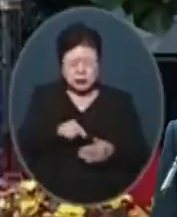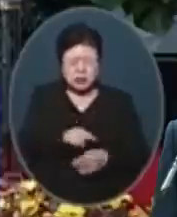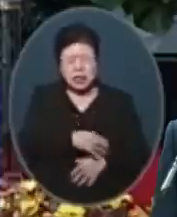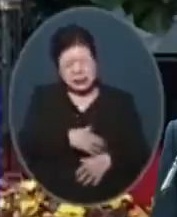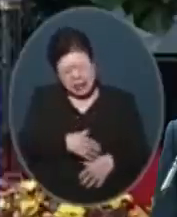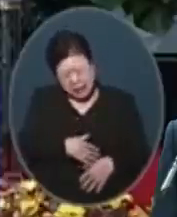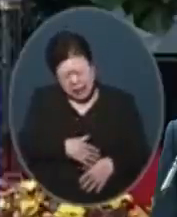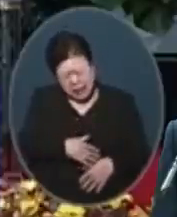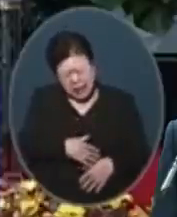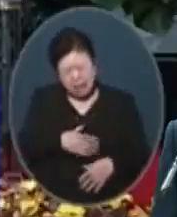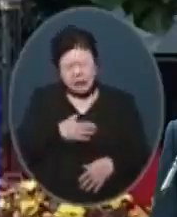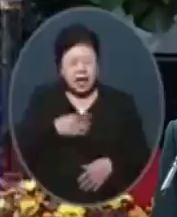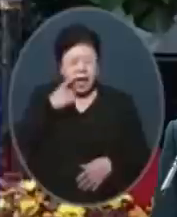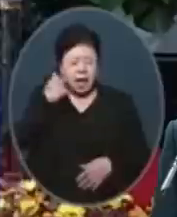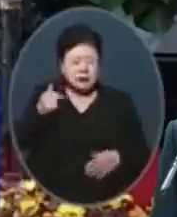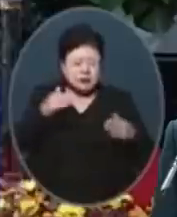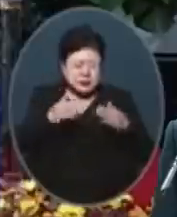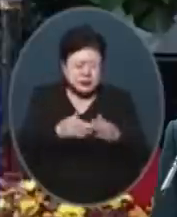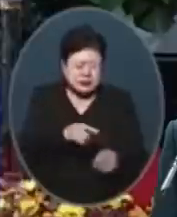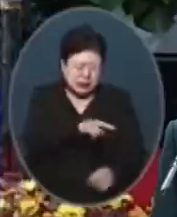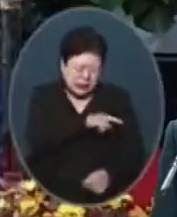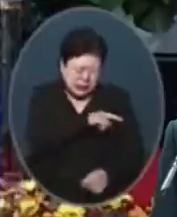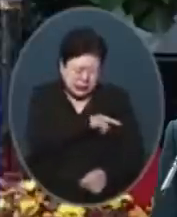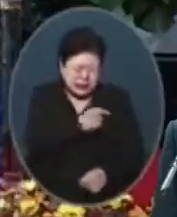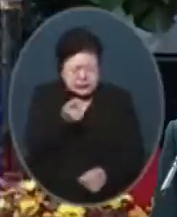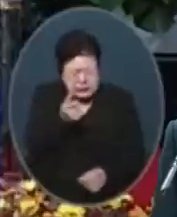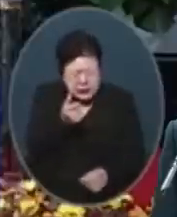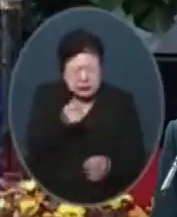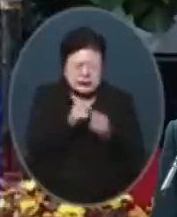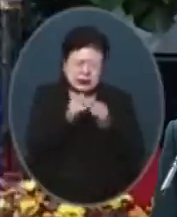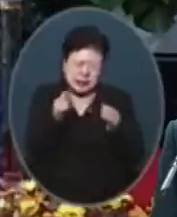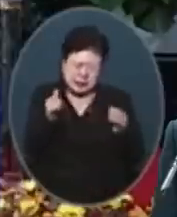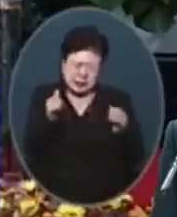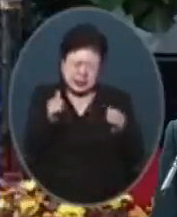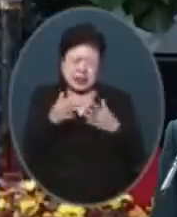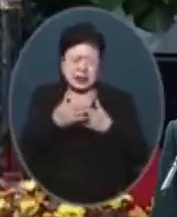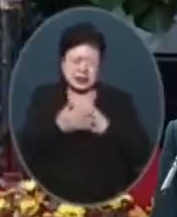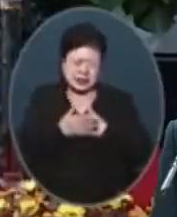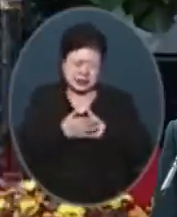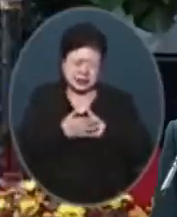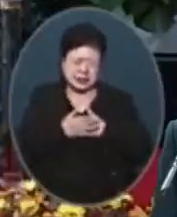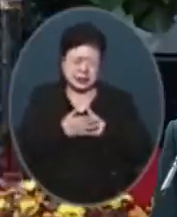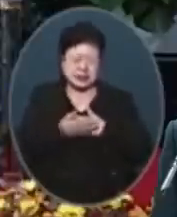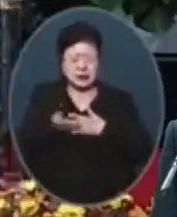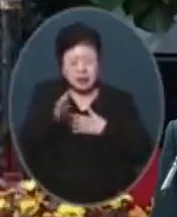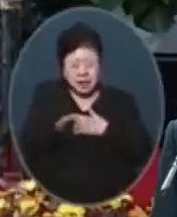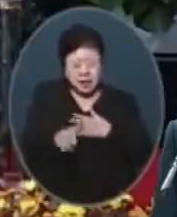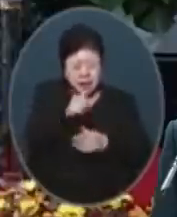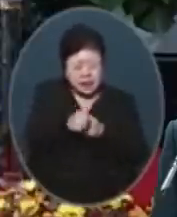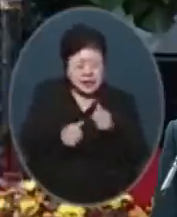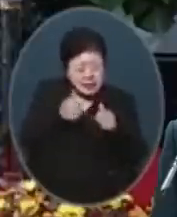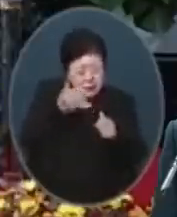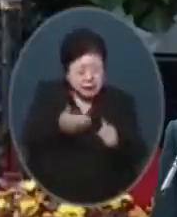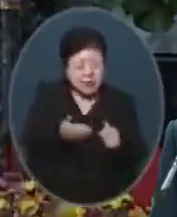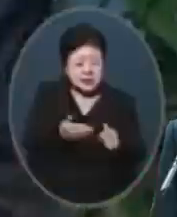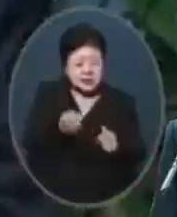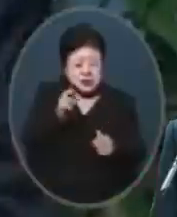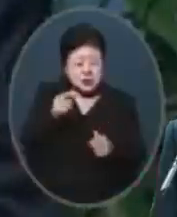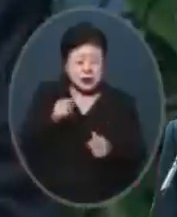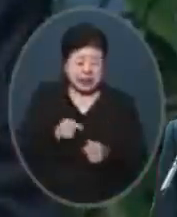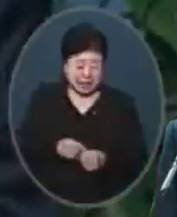약한 나는 내 아버지의 집에서 가장 적은 자니이다. 하지만 하나님께서는